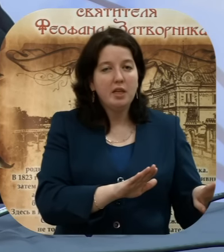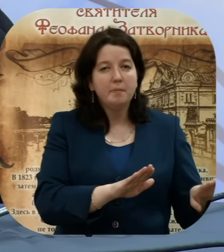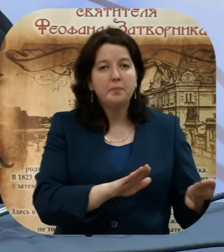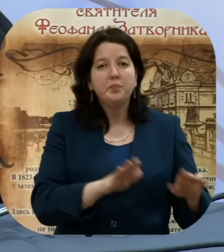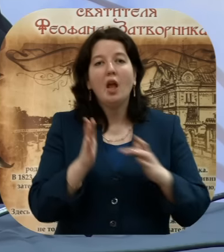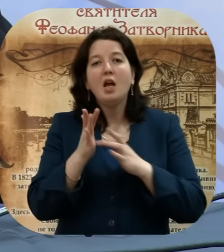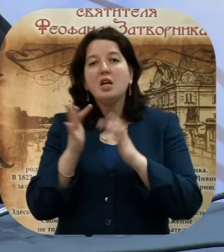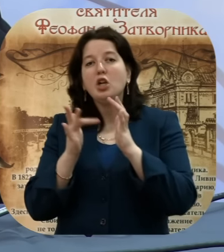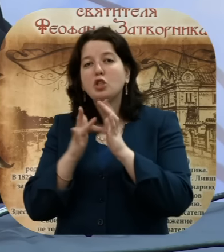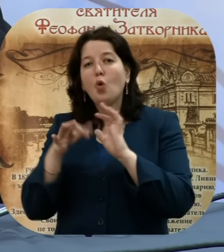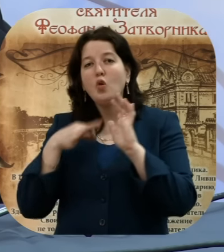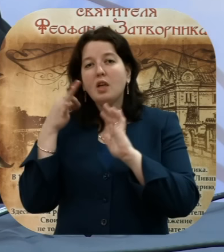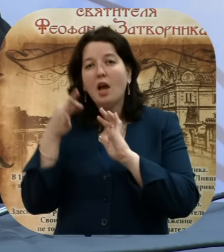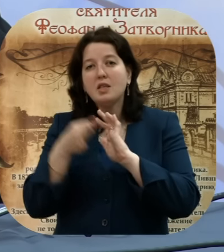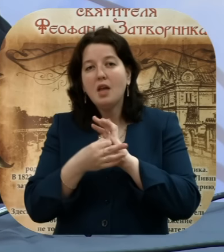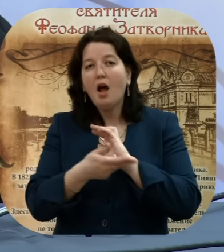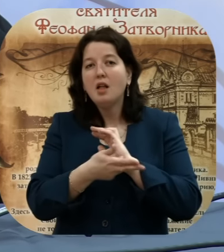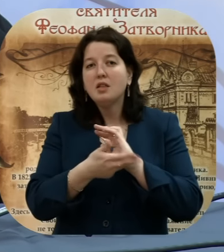да, но...